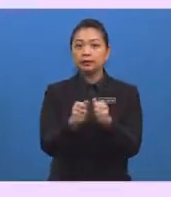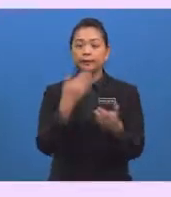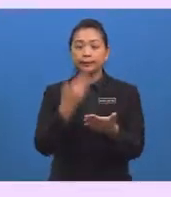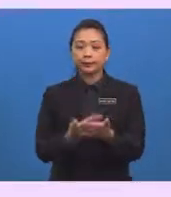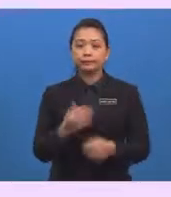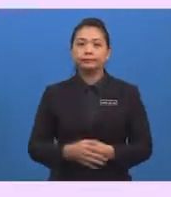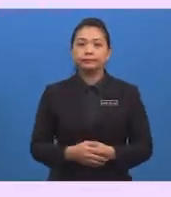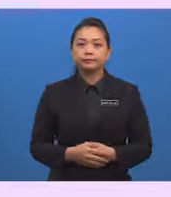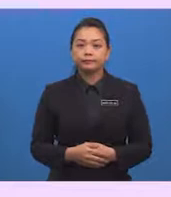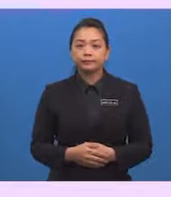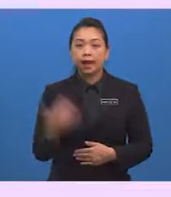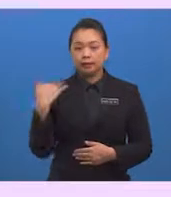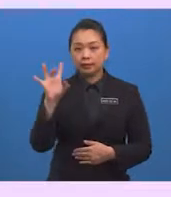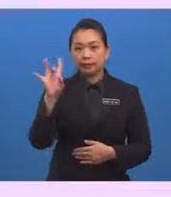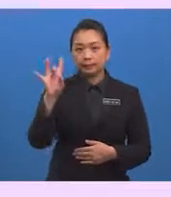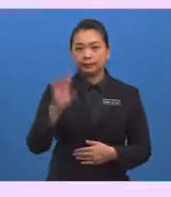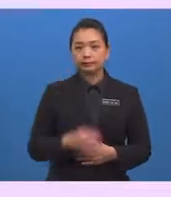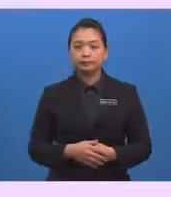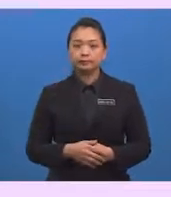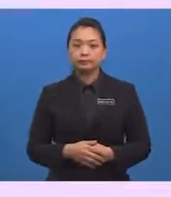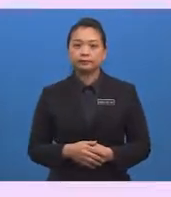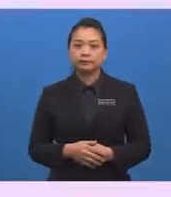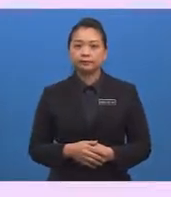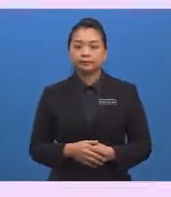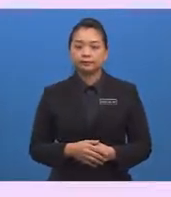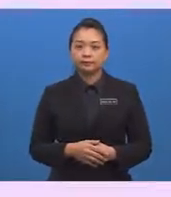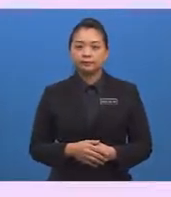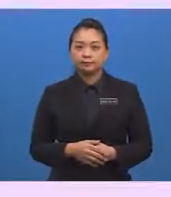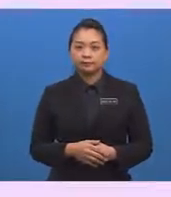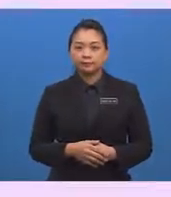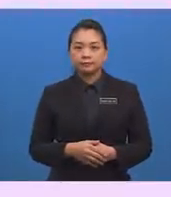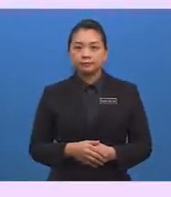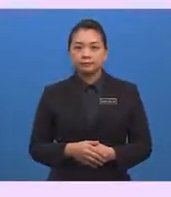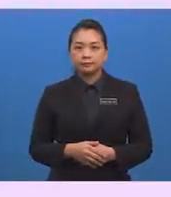Terdapat 8 prinsip utama tadbir urus baik iaitu